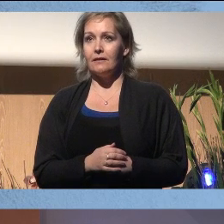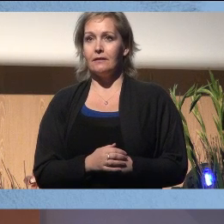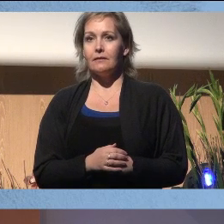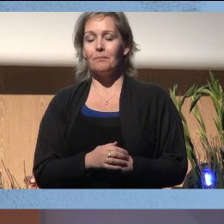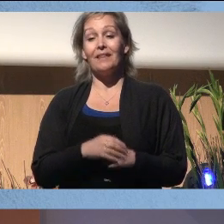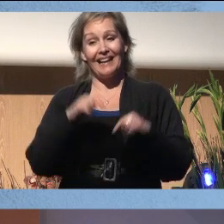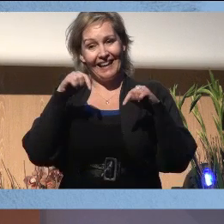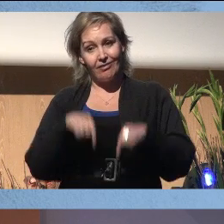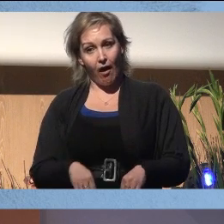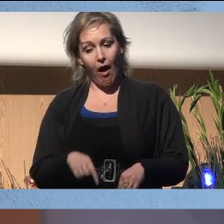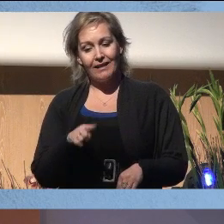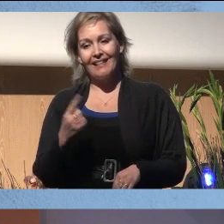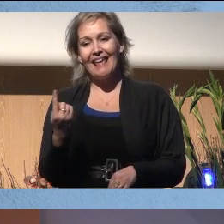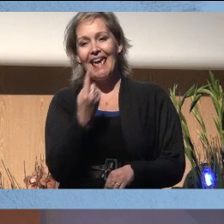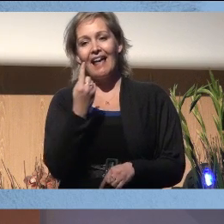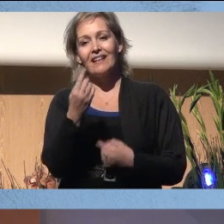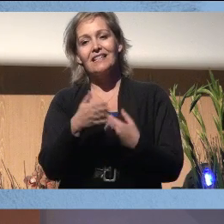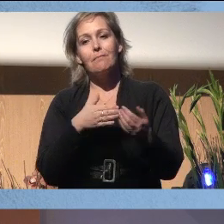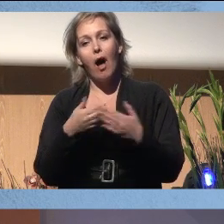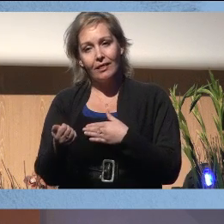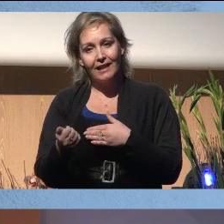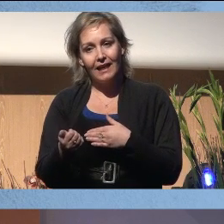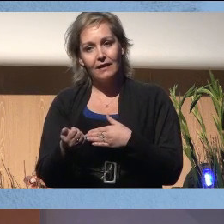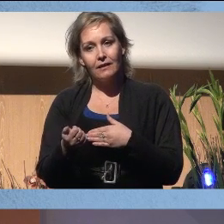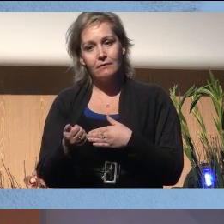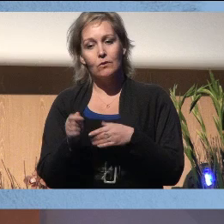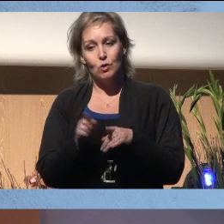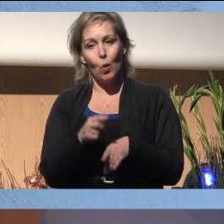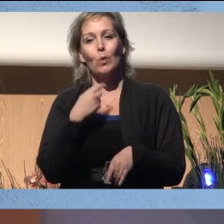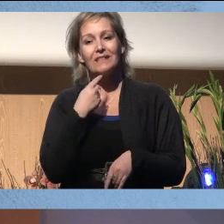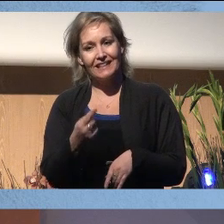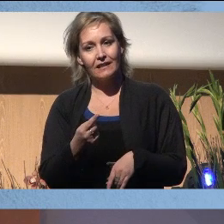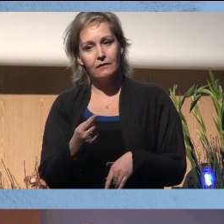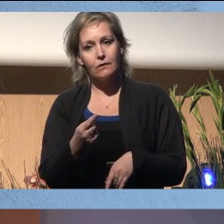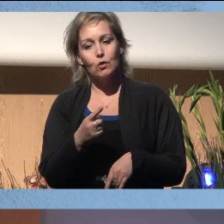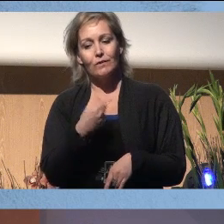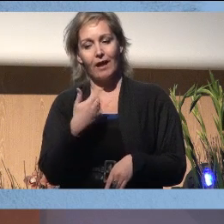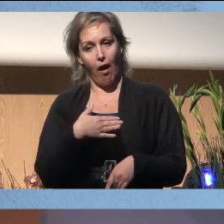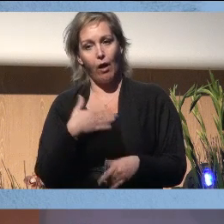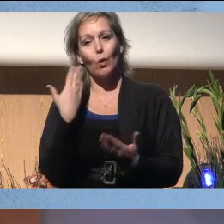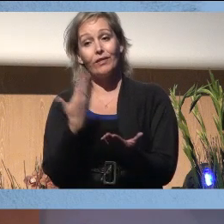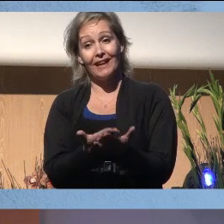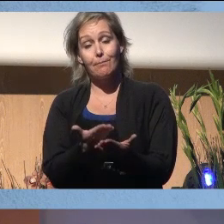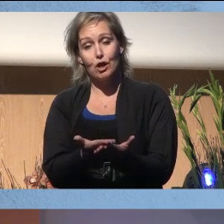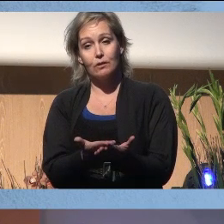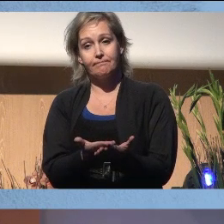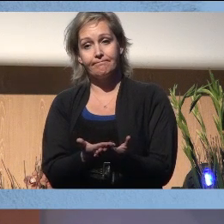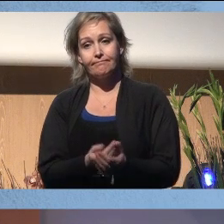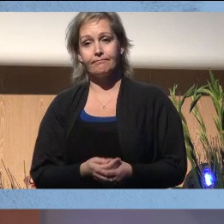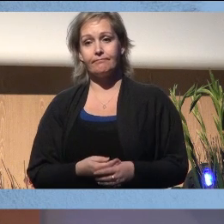Det i dag den eneste behandling, så å si, vi har å tilby.